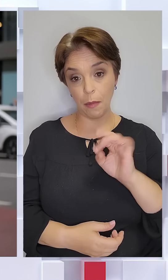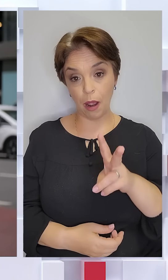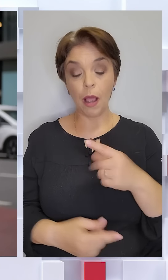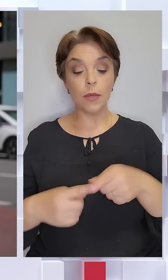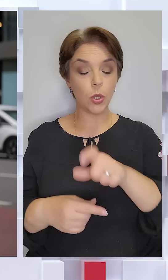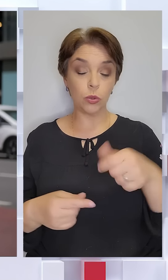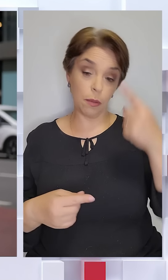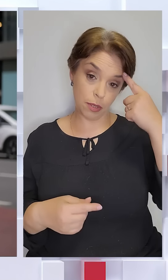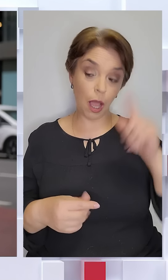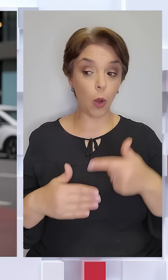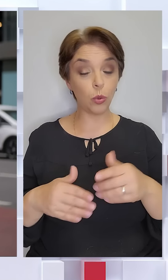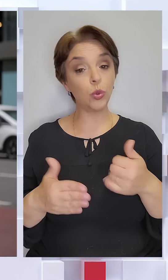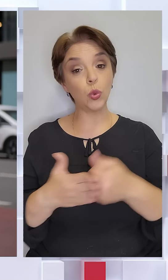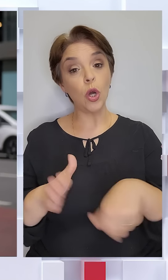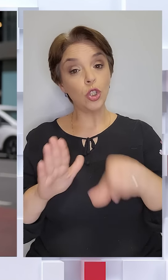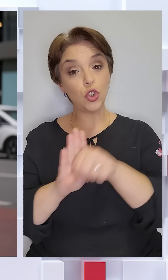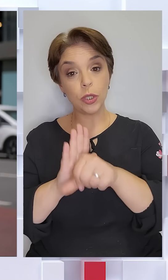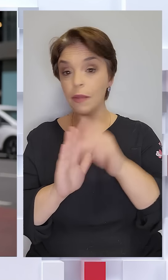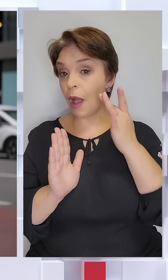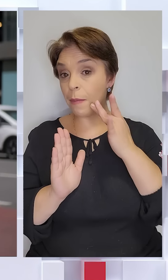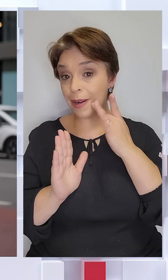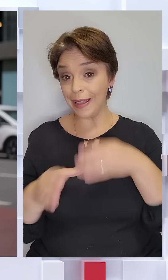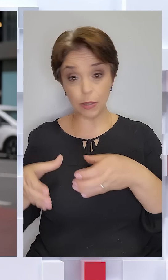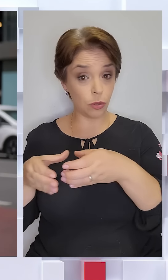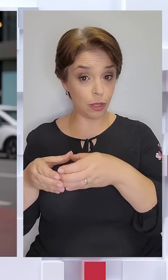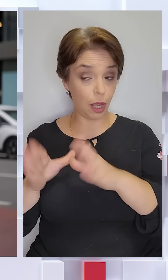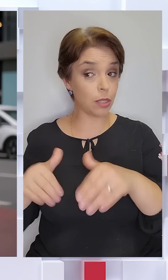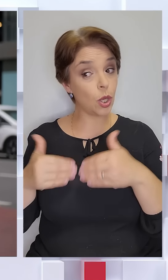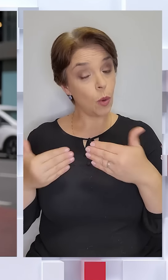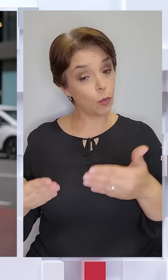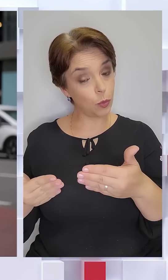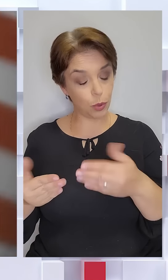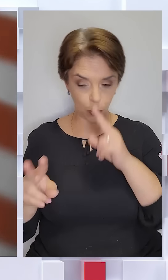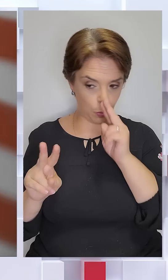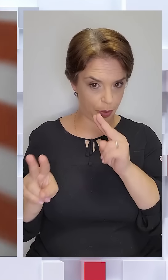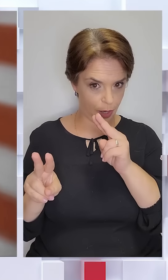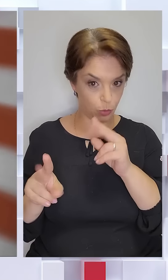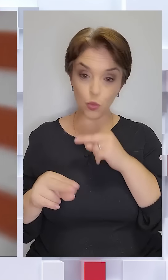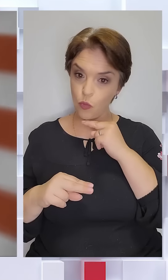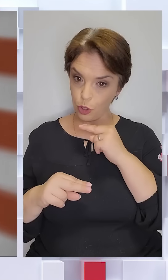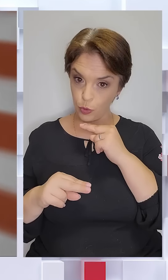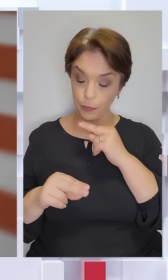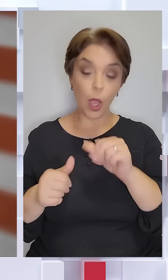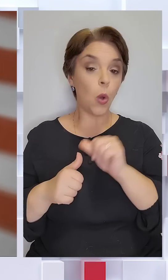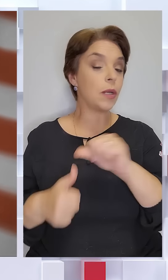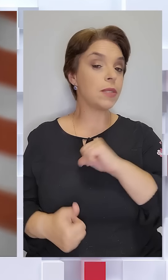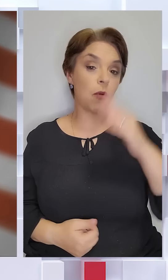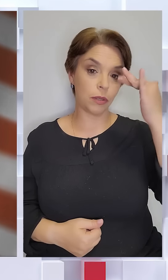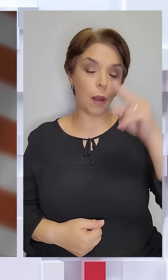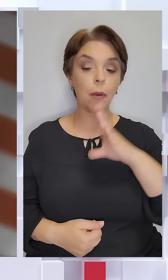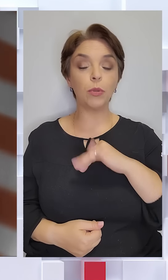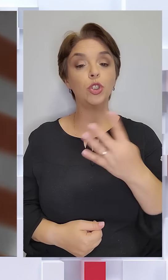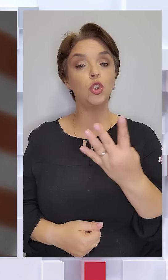і про цих людей ми знаємо. А от до членів американської делегації пропоную приглянутися уважніше. Окрім самого Трампа,